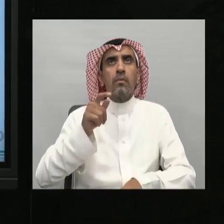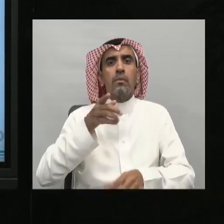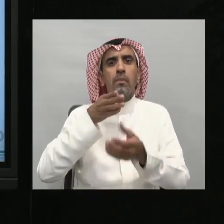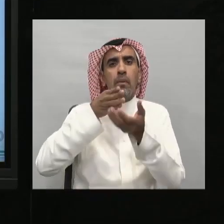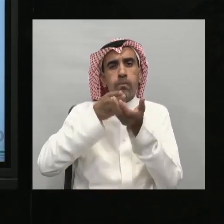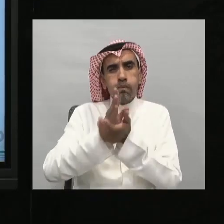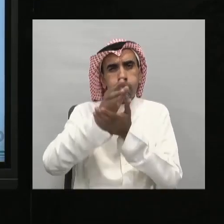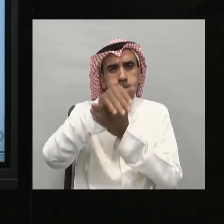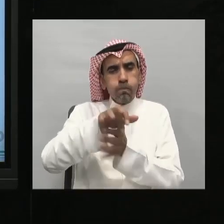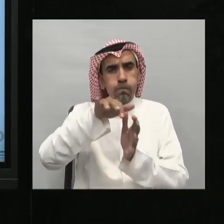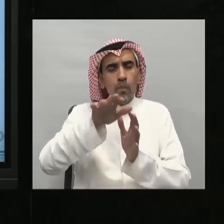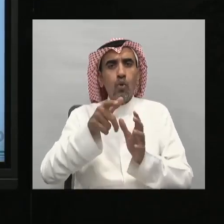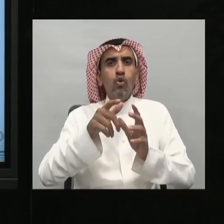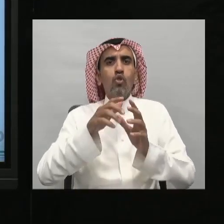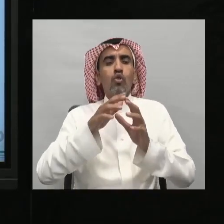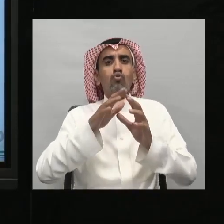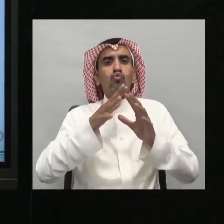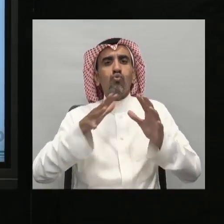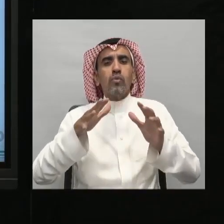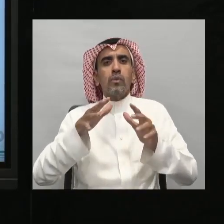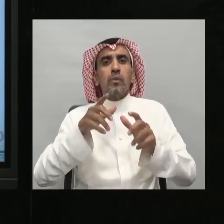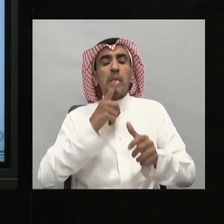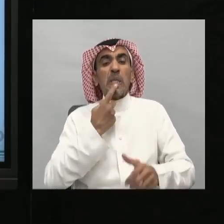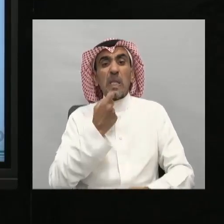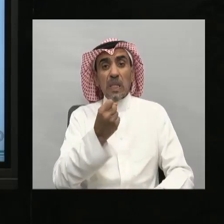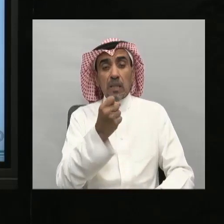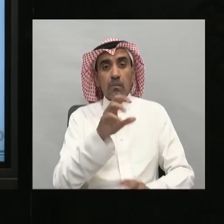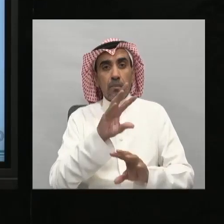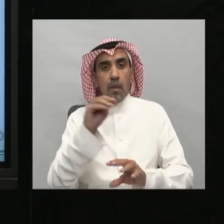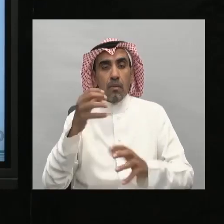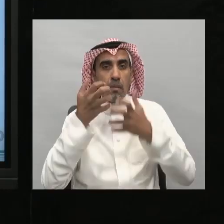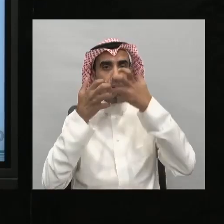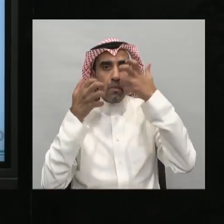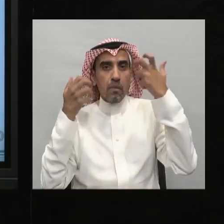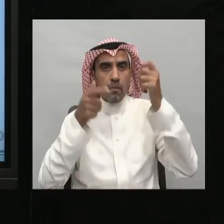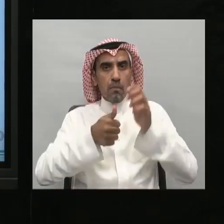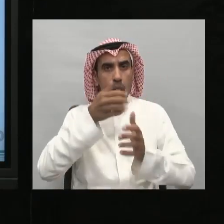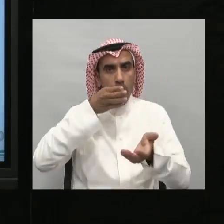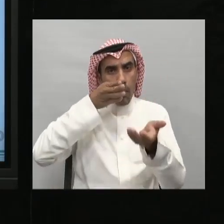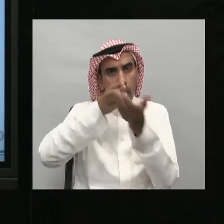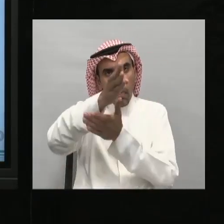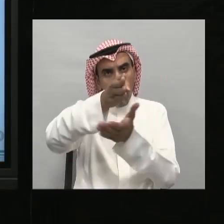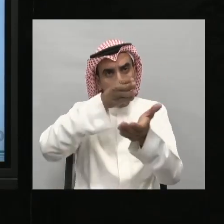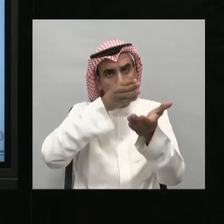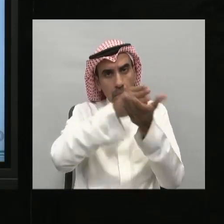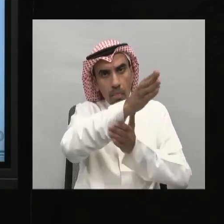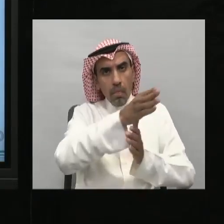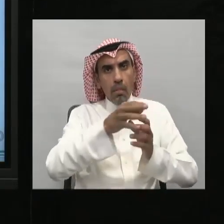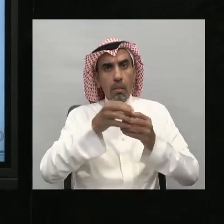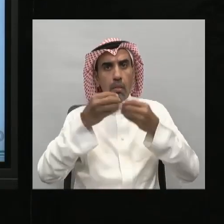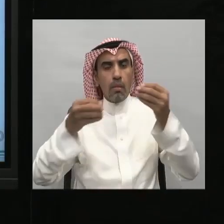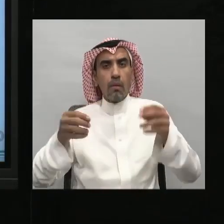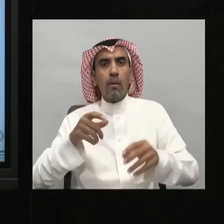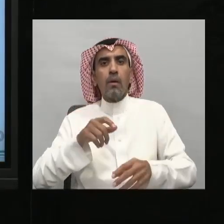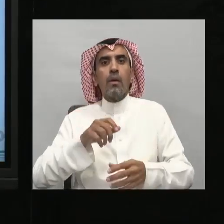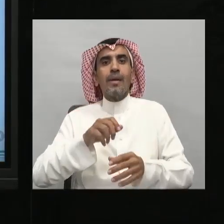اختراق الأجسام والقشور الصلبة لبعض الحيوانات. فنلاحظ أن لها القدرة على اختراق الغطاء القشري